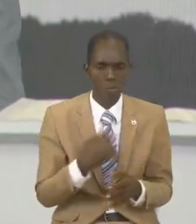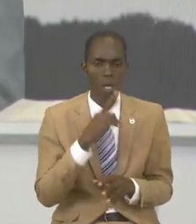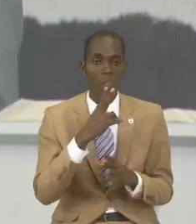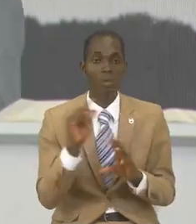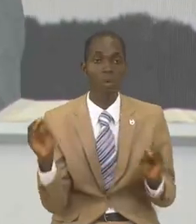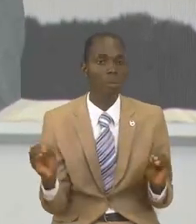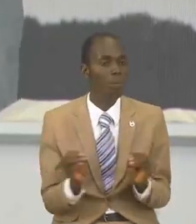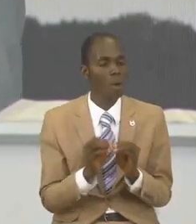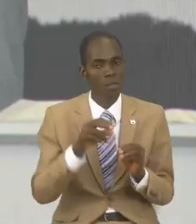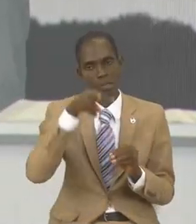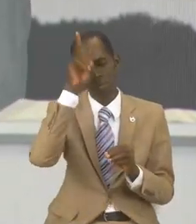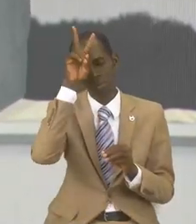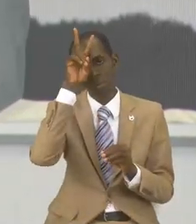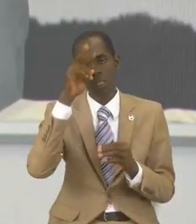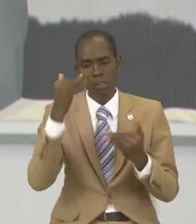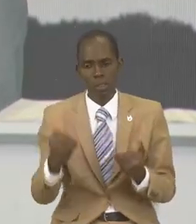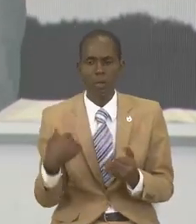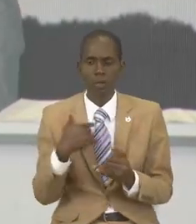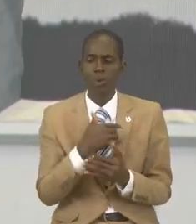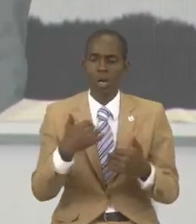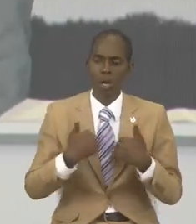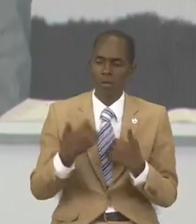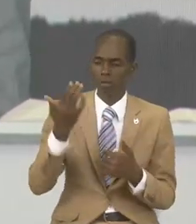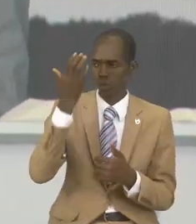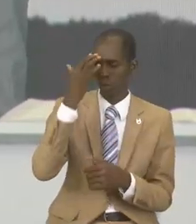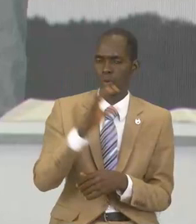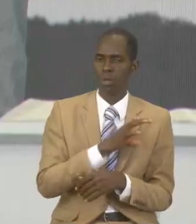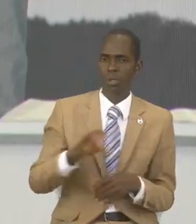ignorants. Après avoir connu Christ,